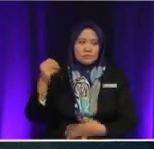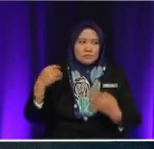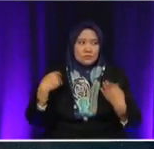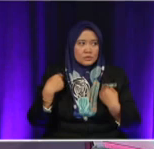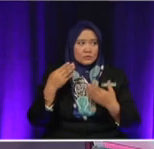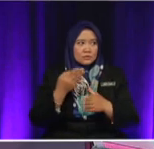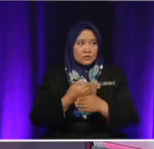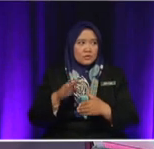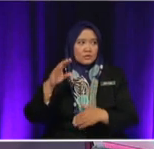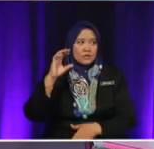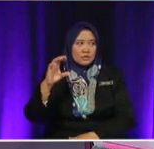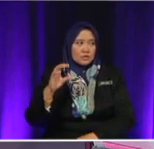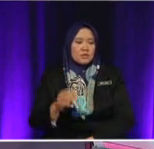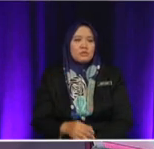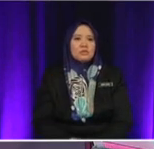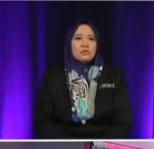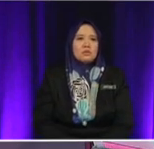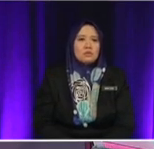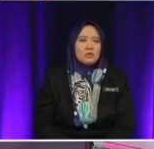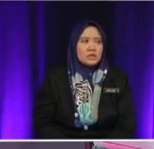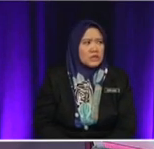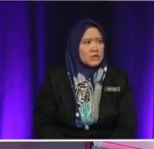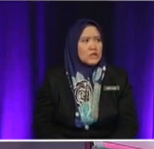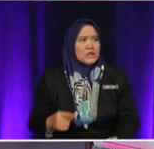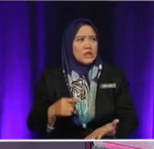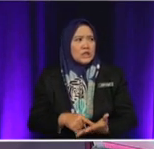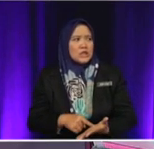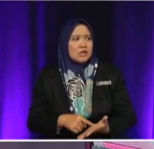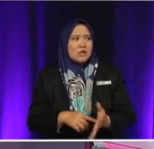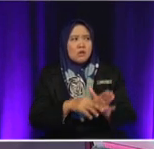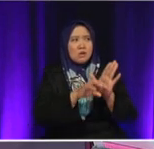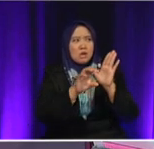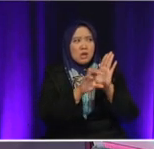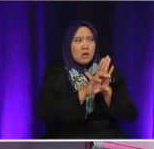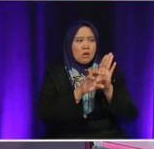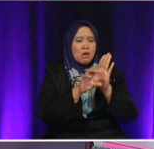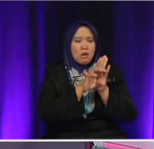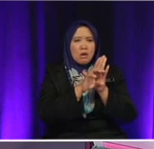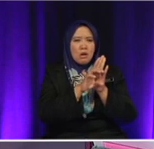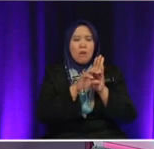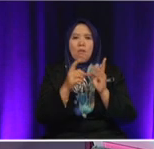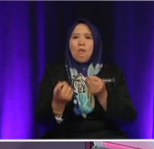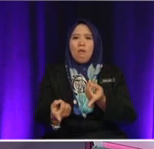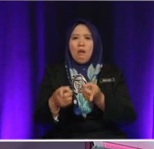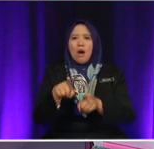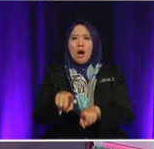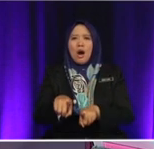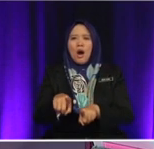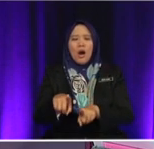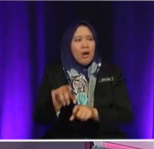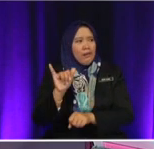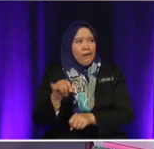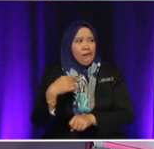terangkan tadi iaitu tentang kajian kes. Inilah antara contoh situasi yang mana kita perlu aplikasikan analisis